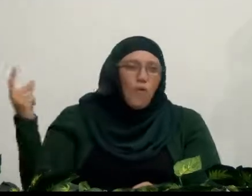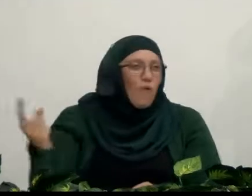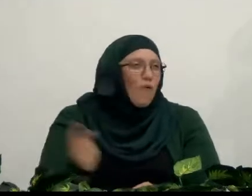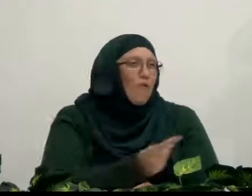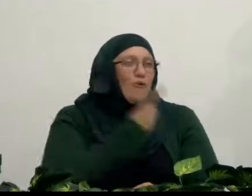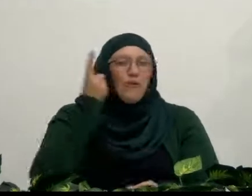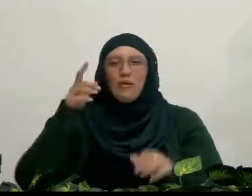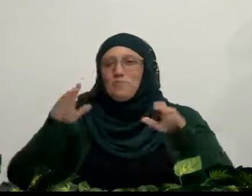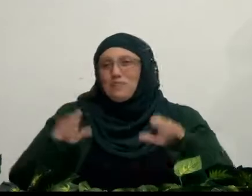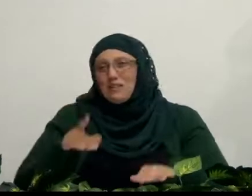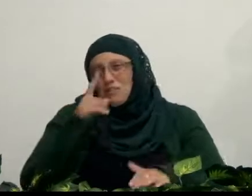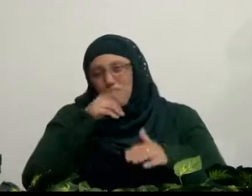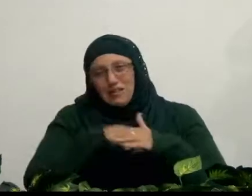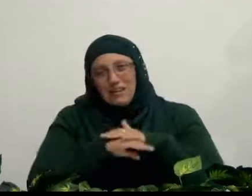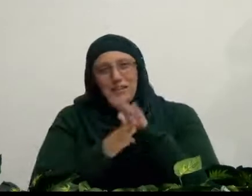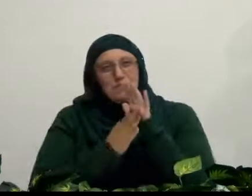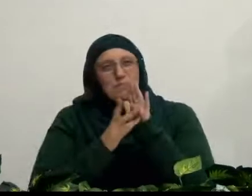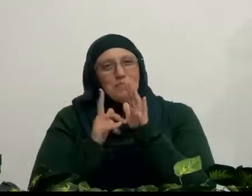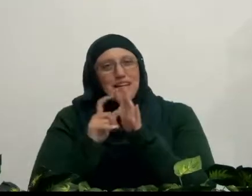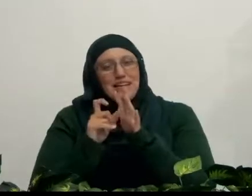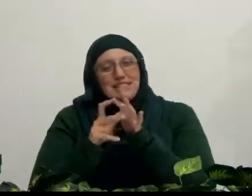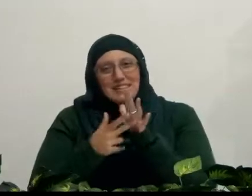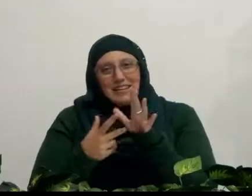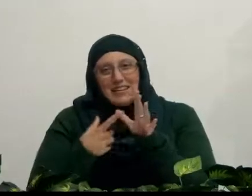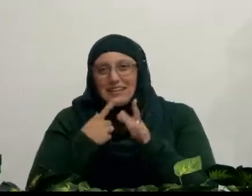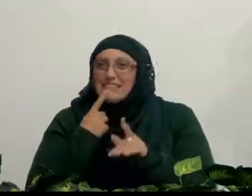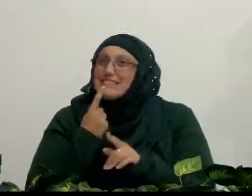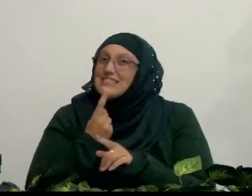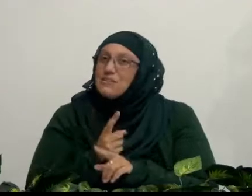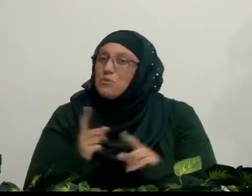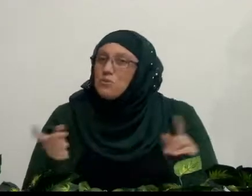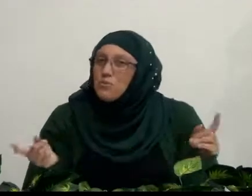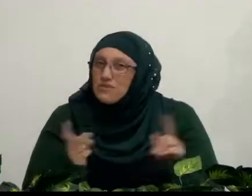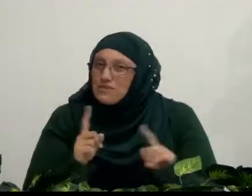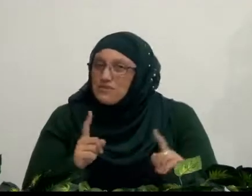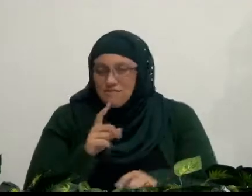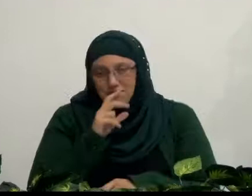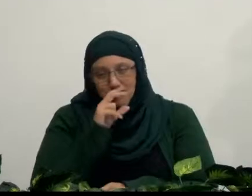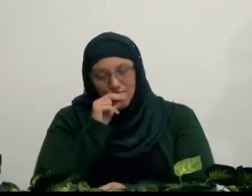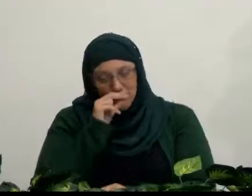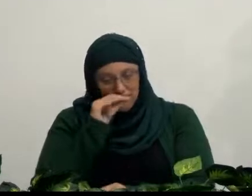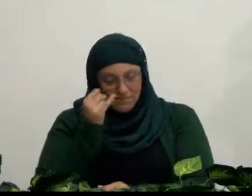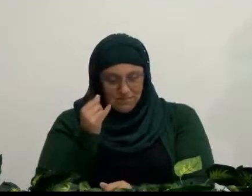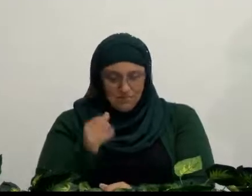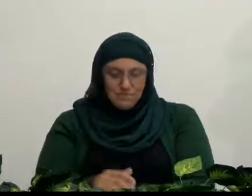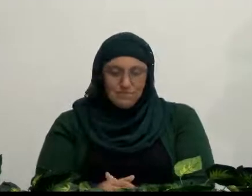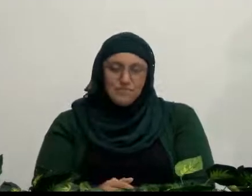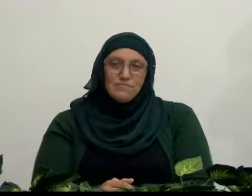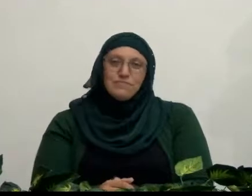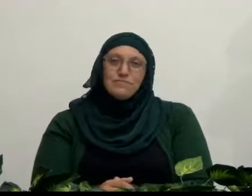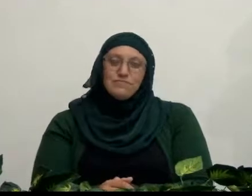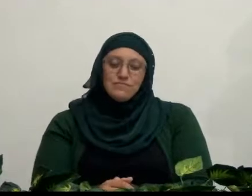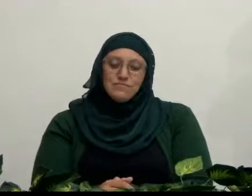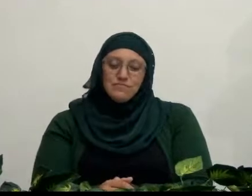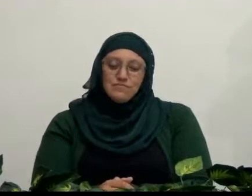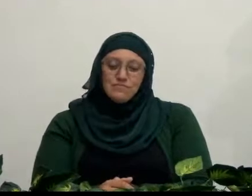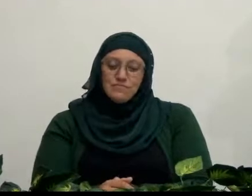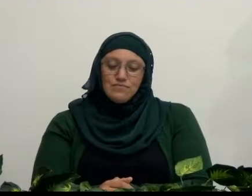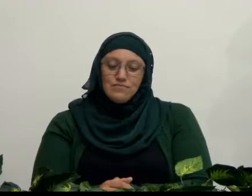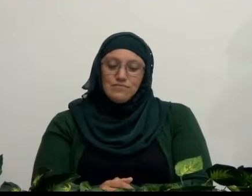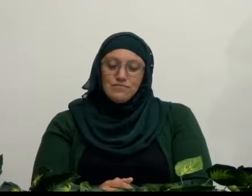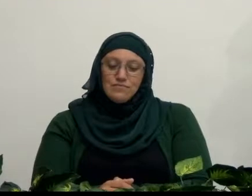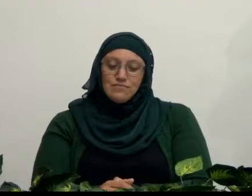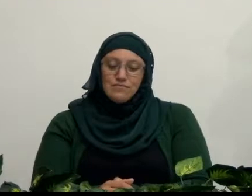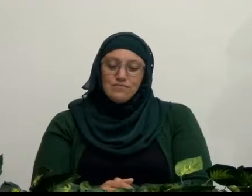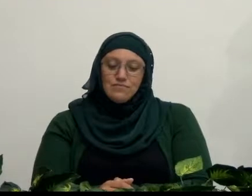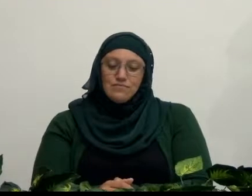around in Medina and says, إِنَّمَا الْمُؤْمِنُونَ إِخْوَةٌ فَأَصْلِحُوا بَيْنَ